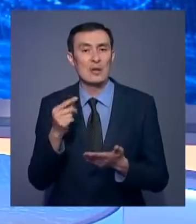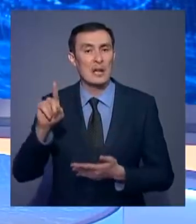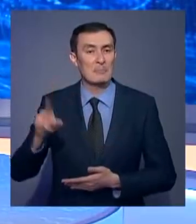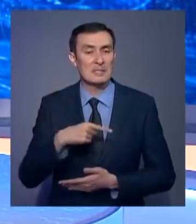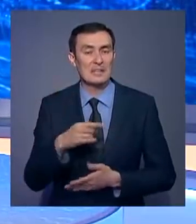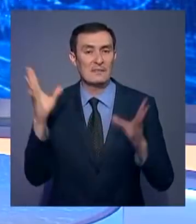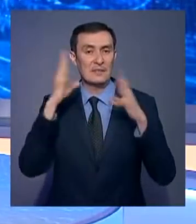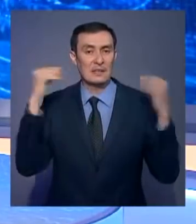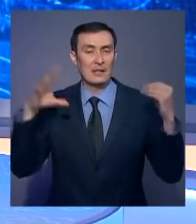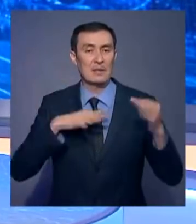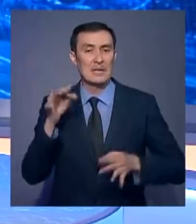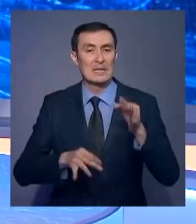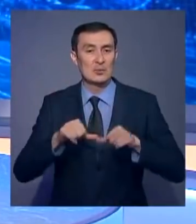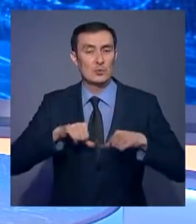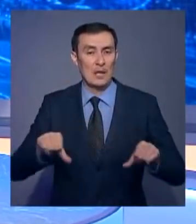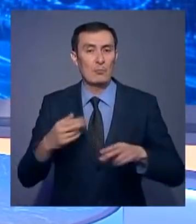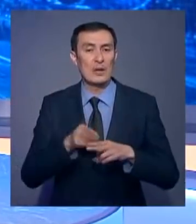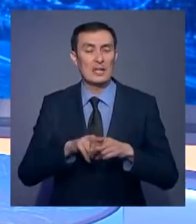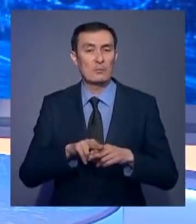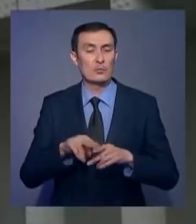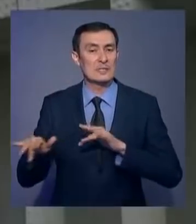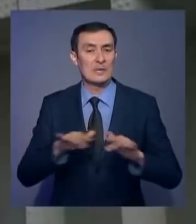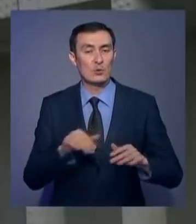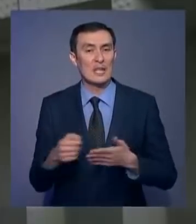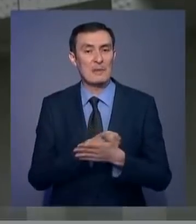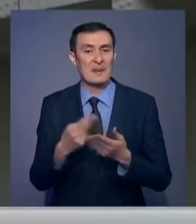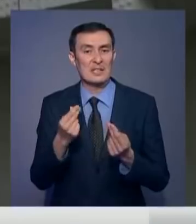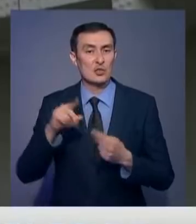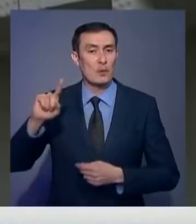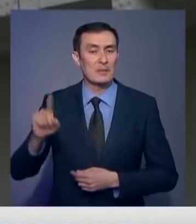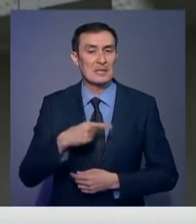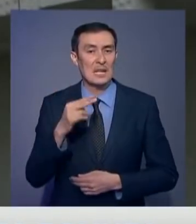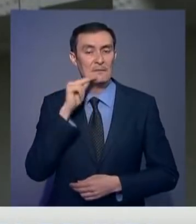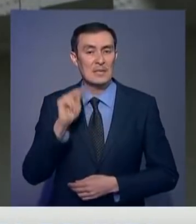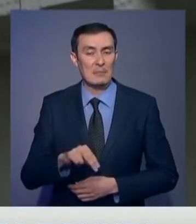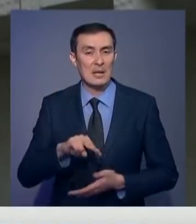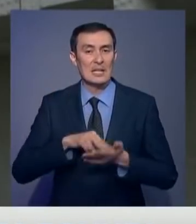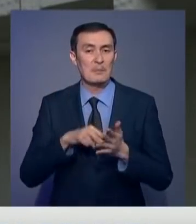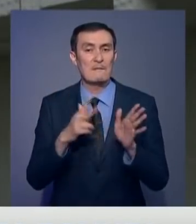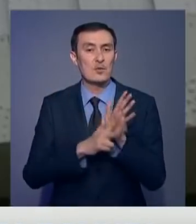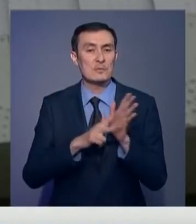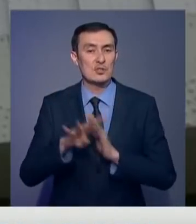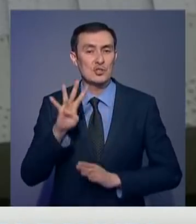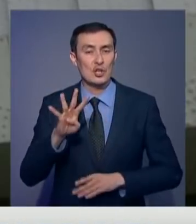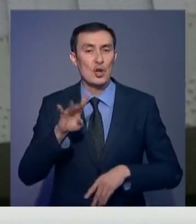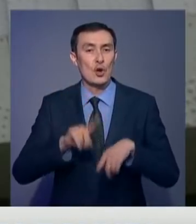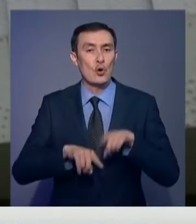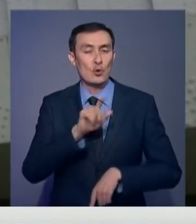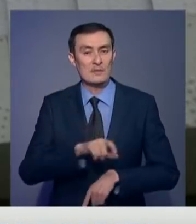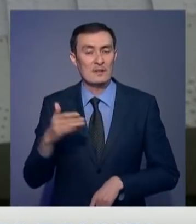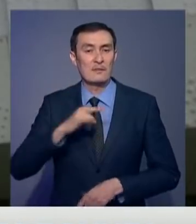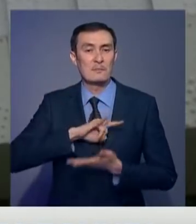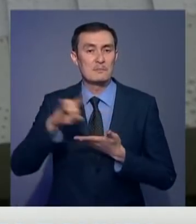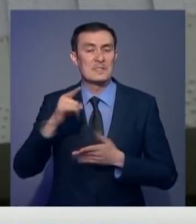В Нидерландах прошло первое заседание суда по данному делу. Добиваться денежной компенсации от обвиняемых намерены 84